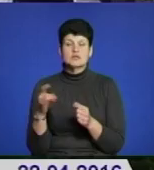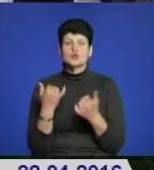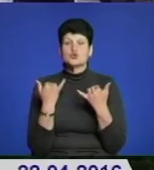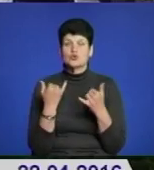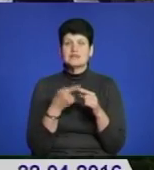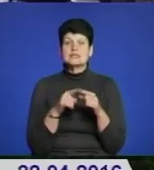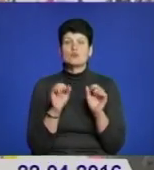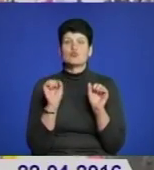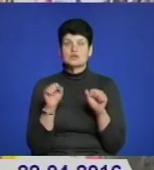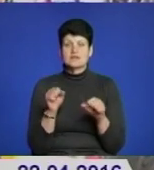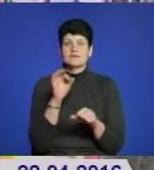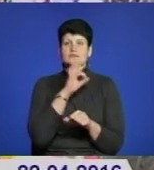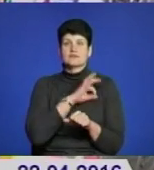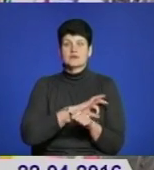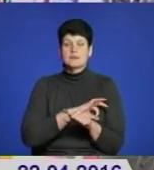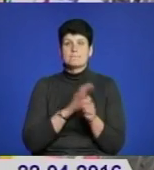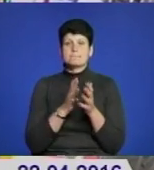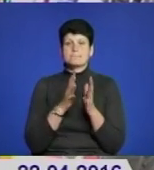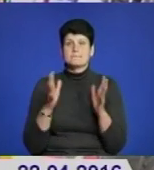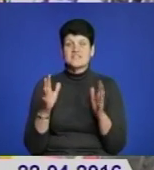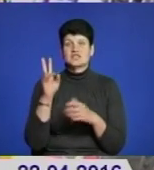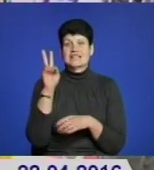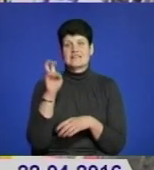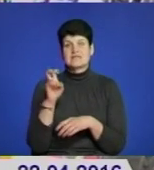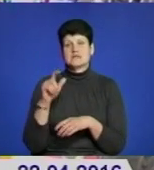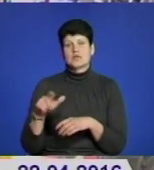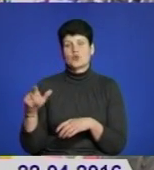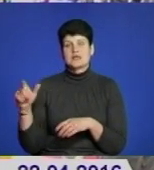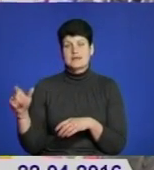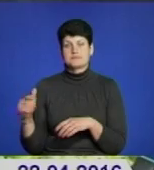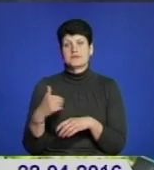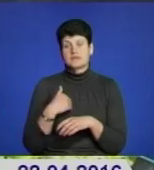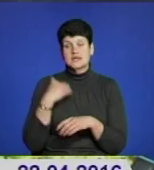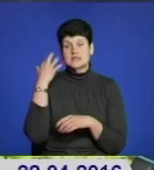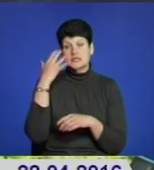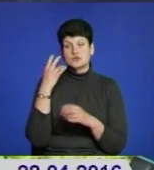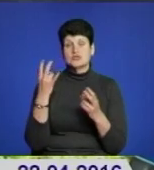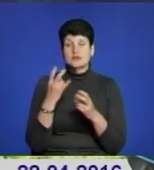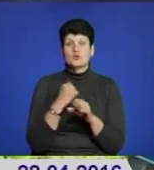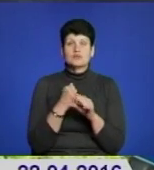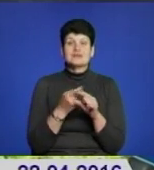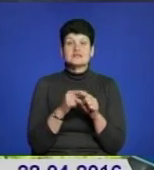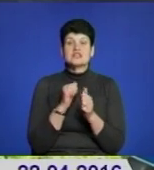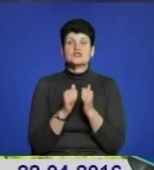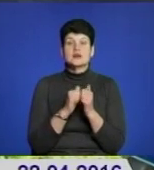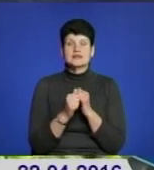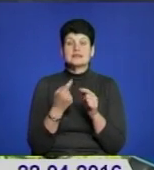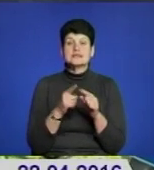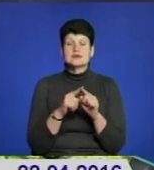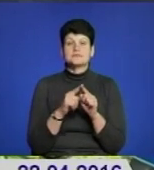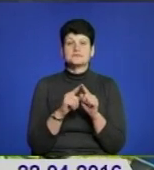Сьогодні цією можливістю скористалося більше 200 людей. Мені здається, що просто треба робити це частіше, це якийсь